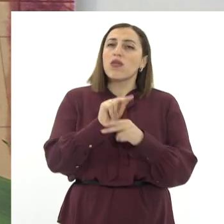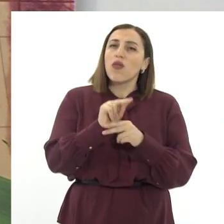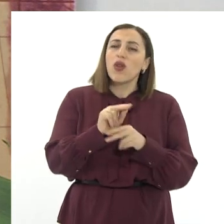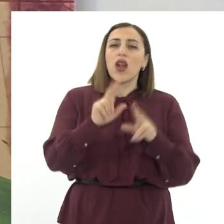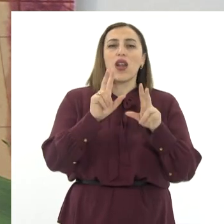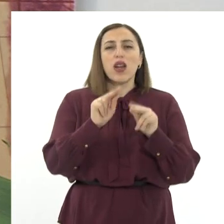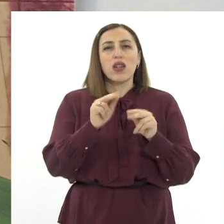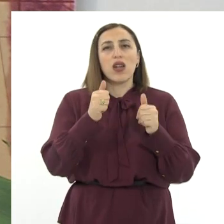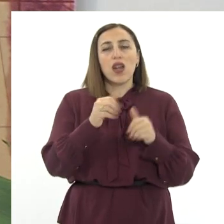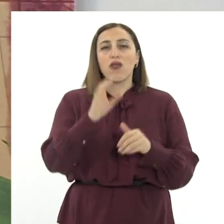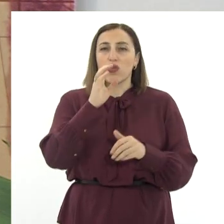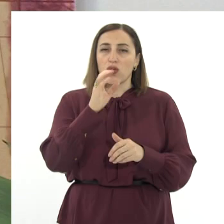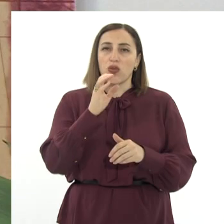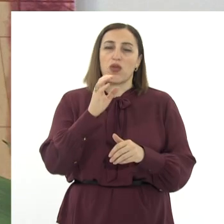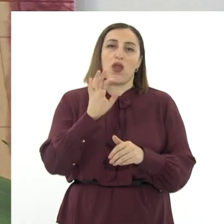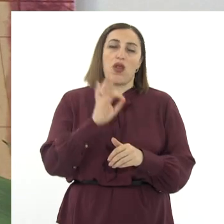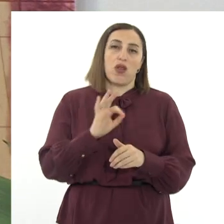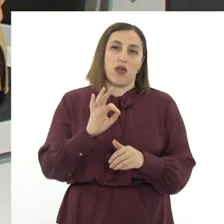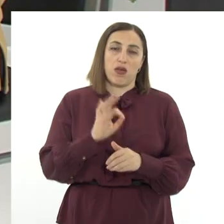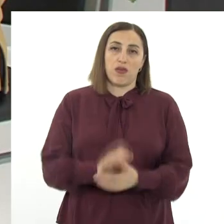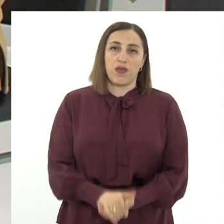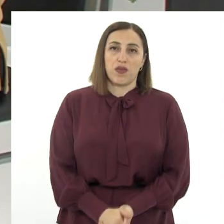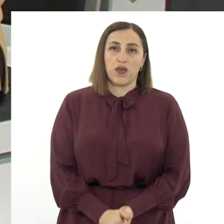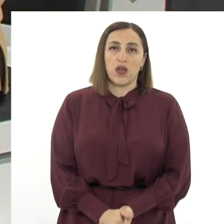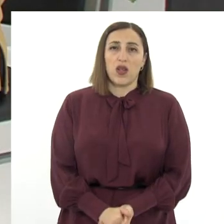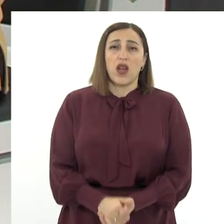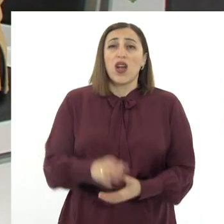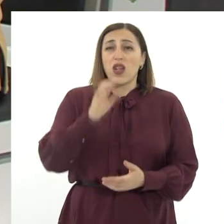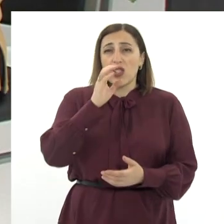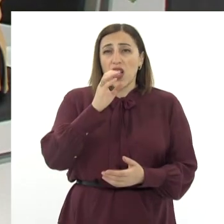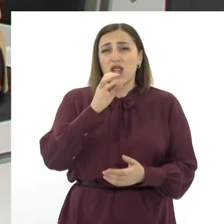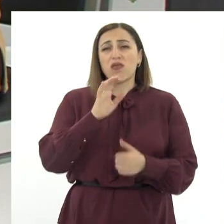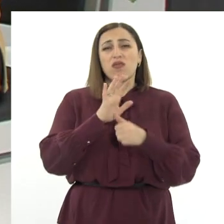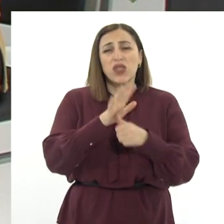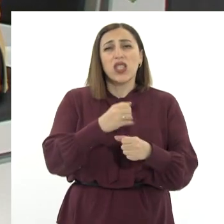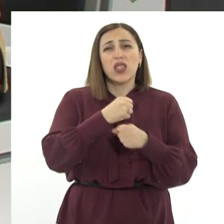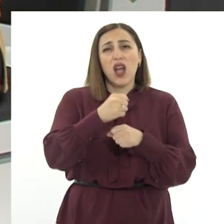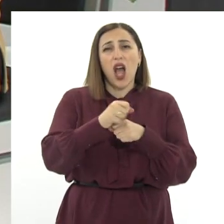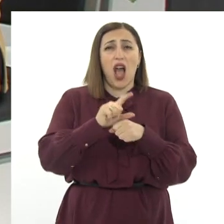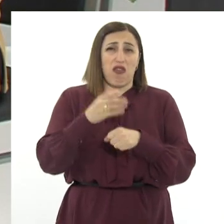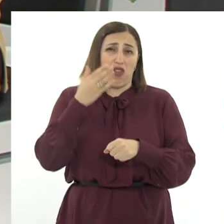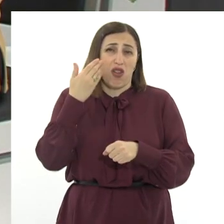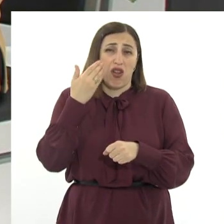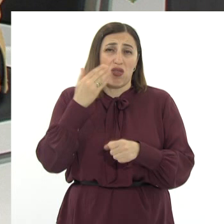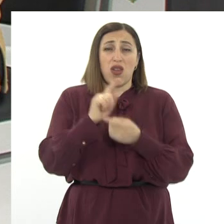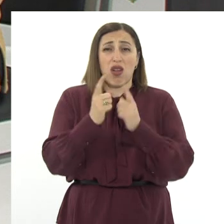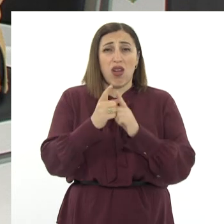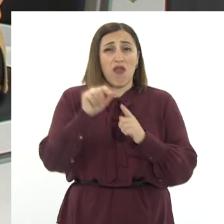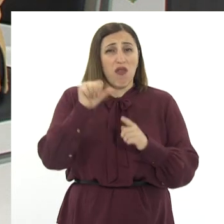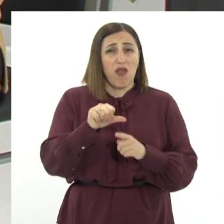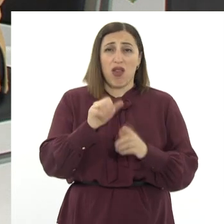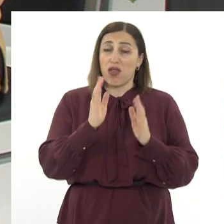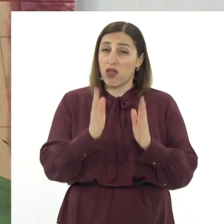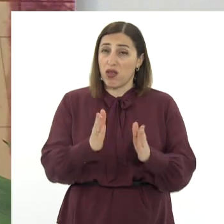երջանիկ ենթակայություն, դա հնարավոր է, իհարկե ավելի հեշտ է դժբախտացնել, շանը ճնշել, որը միևնույն է տալիս է